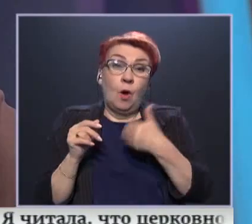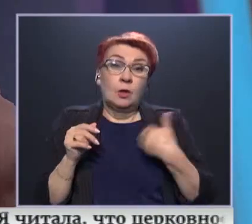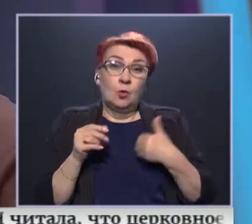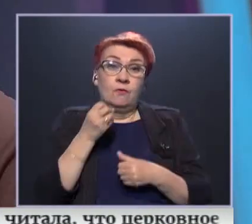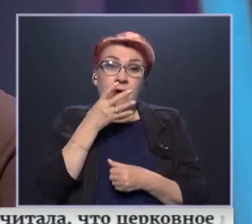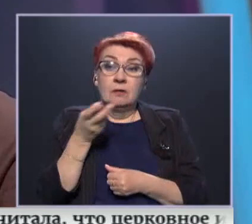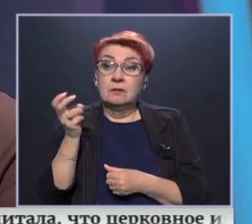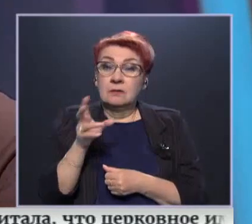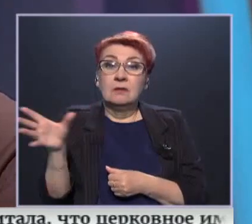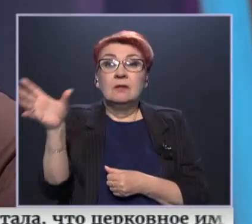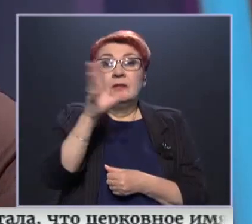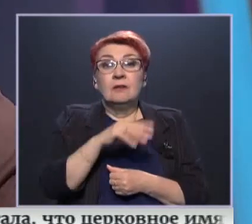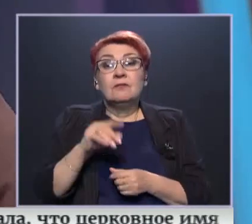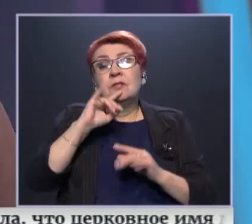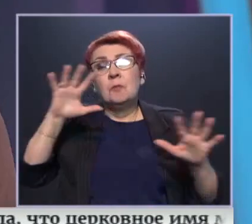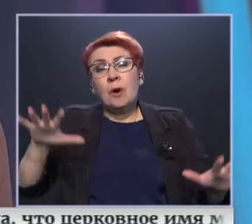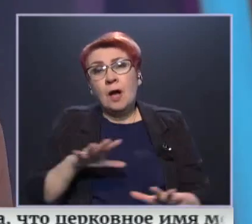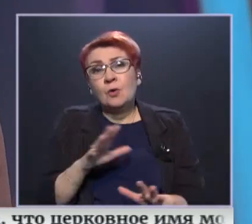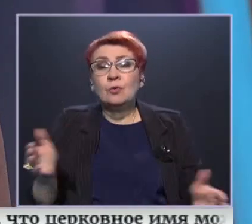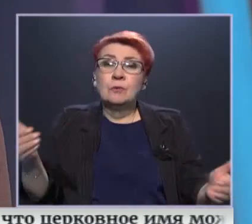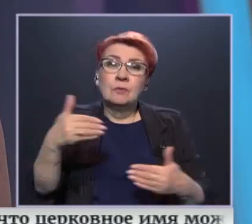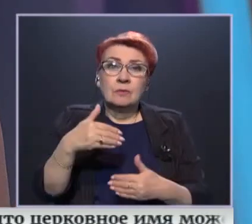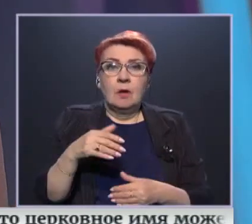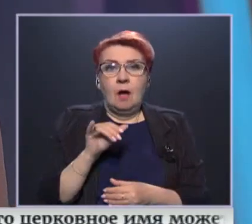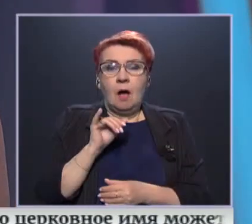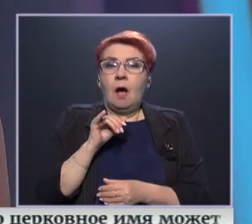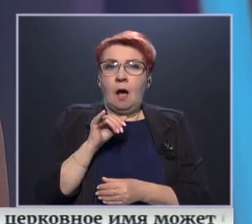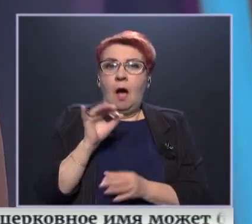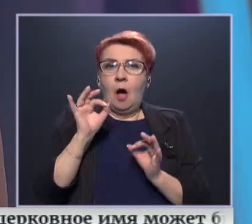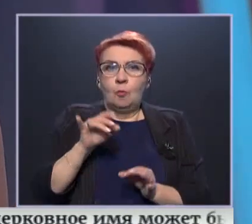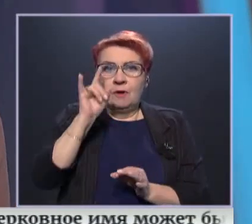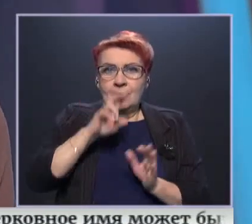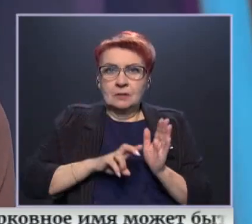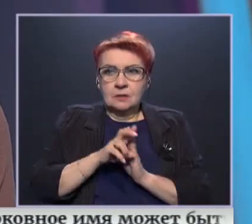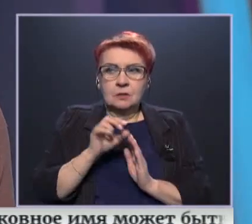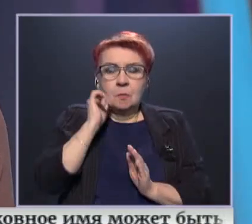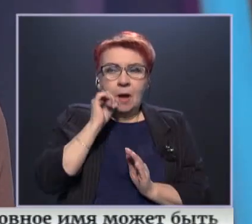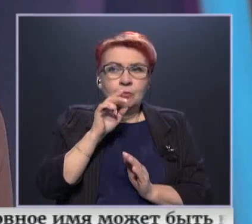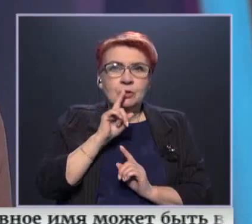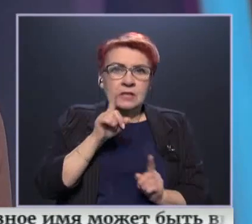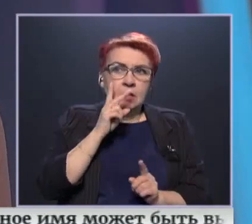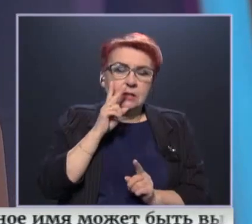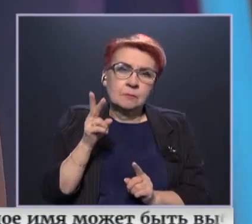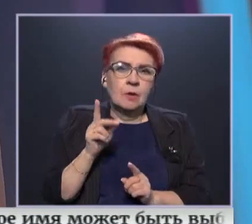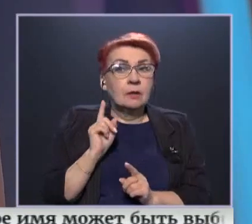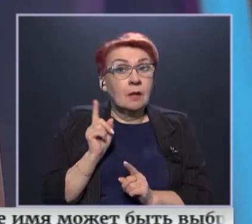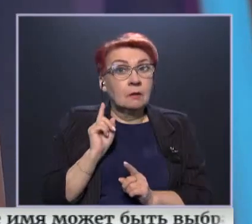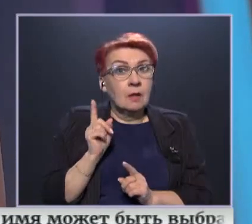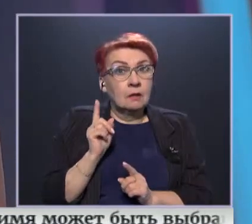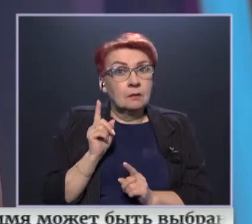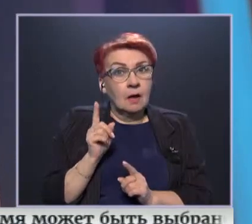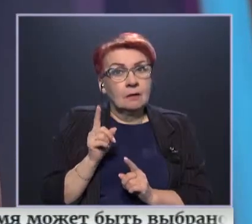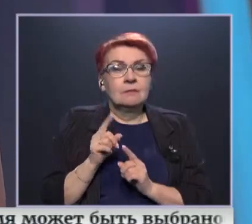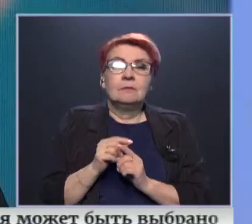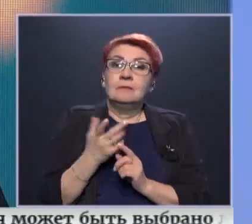заходишь, тебе все кидаются, поют, весело. А у вас заходишь, и бабушки так на тебя смотрят, подозрительно говорят. Так, дресс-код